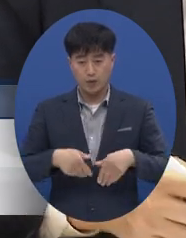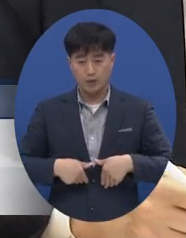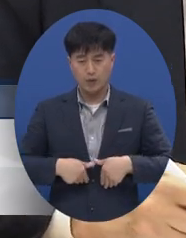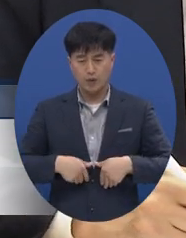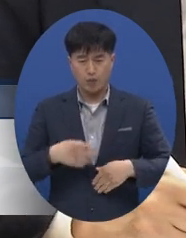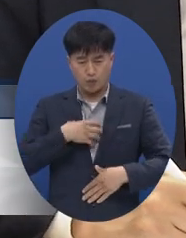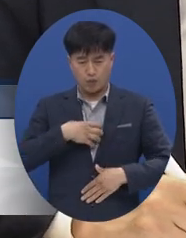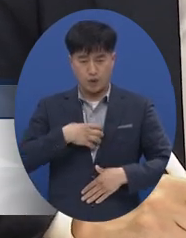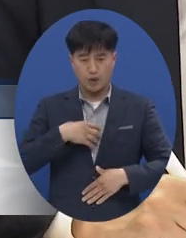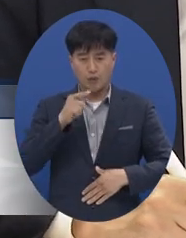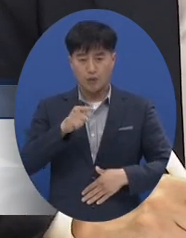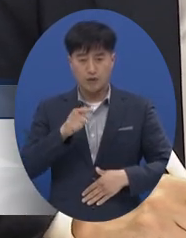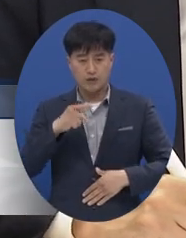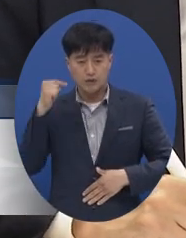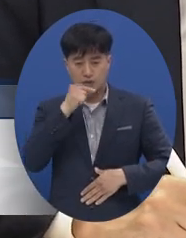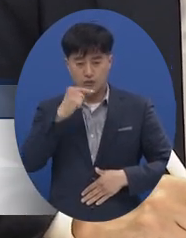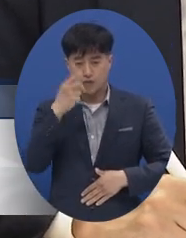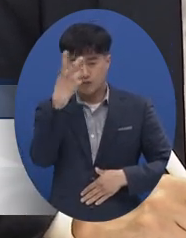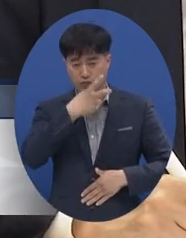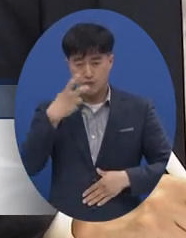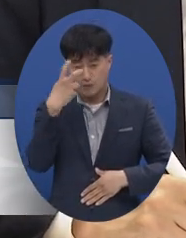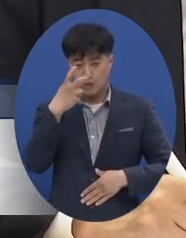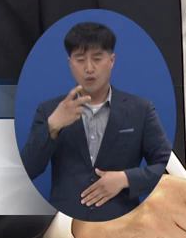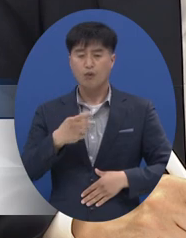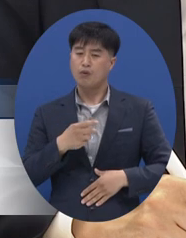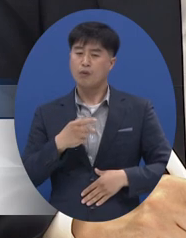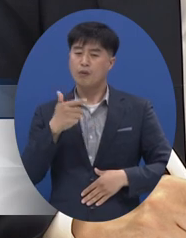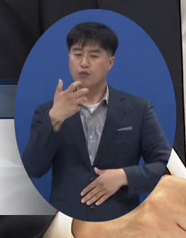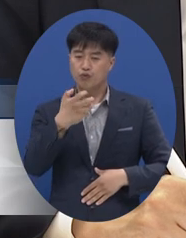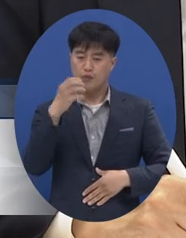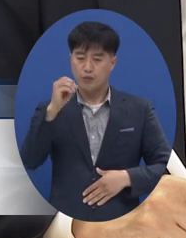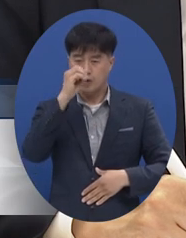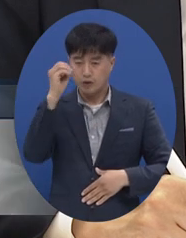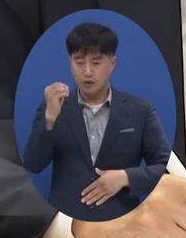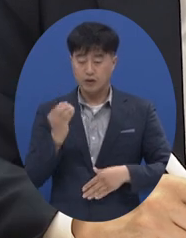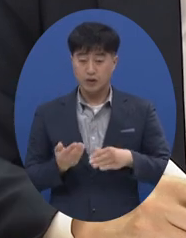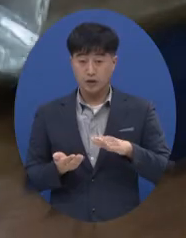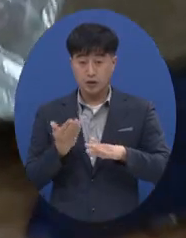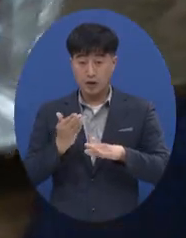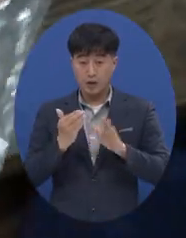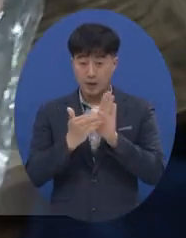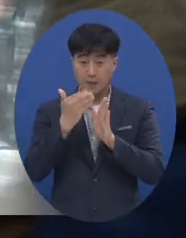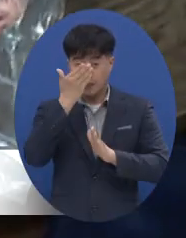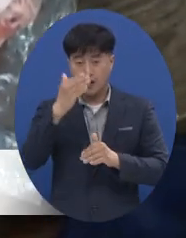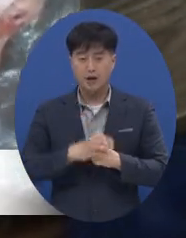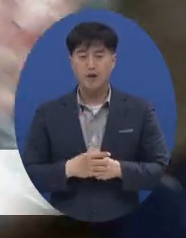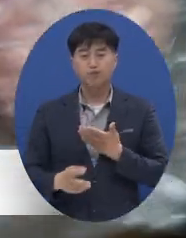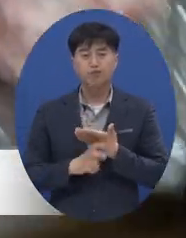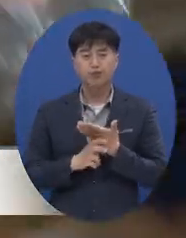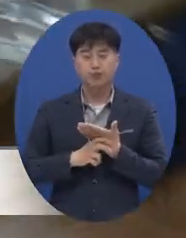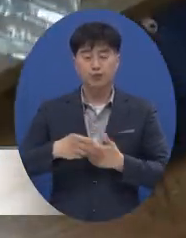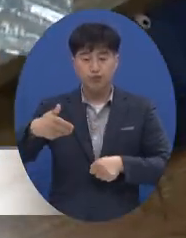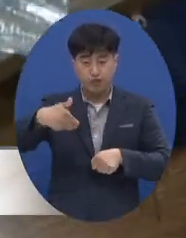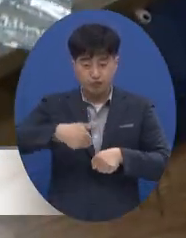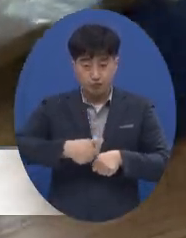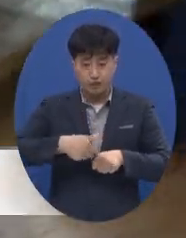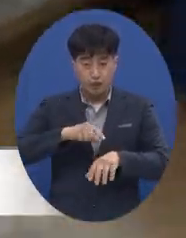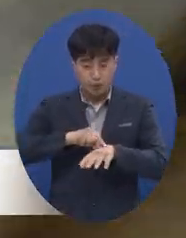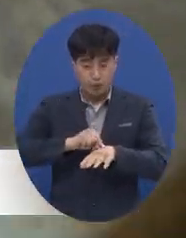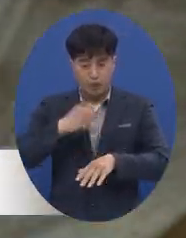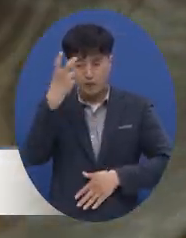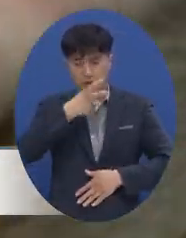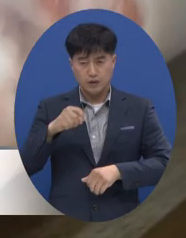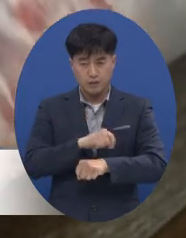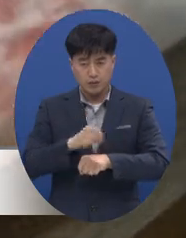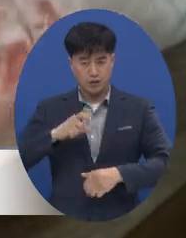아닙니까? 거기 철통까지 지키면 사실은 거의 90% 이상 맞는 거 아닙니까? 불법으로 들여오는 수입 유가공품